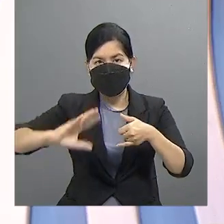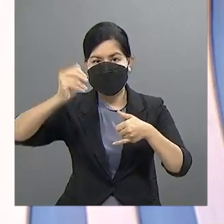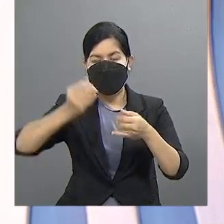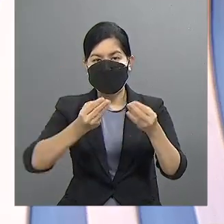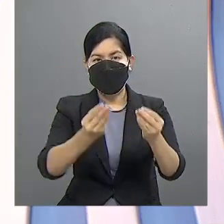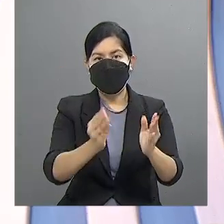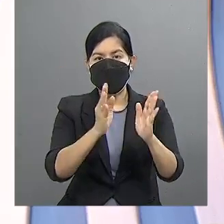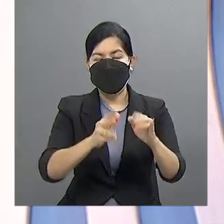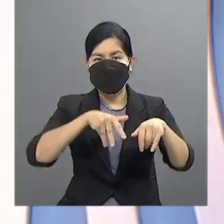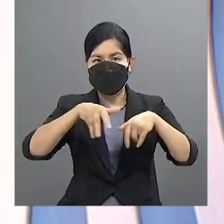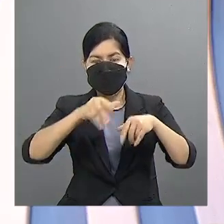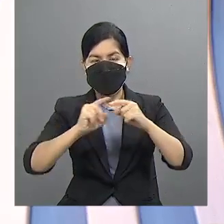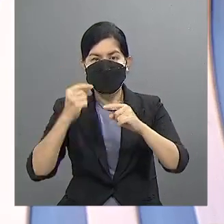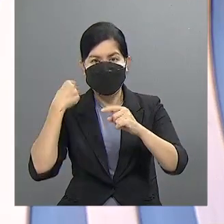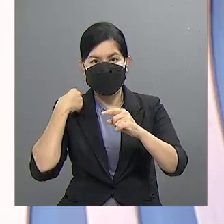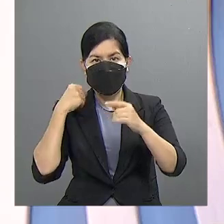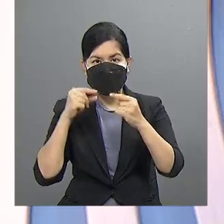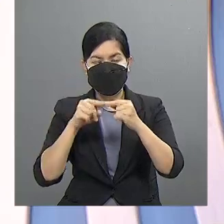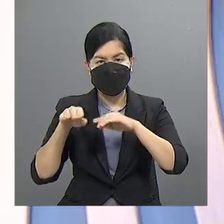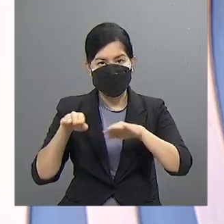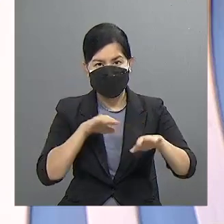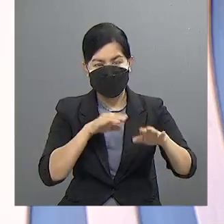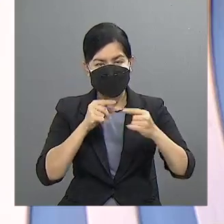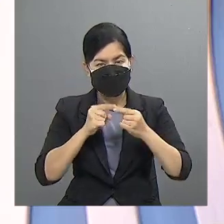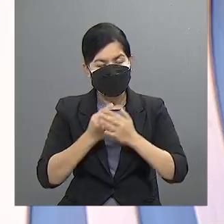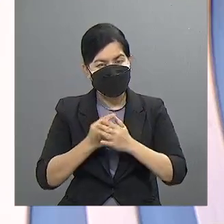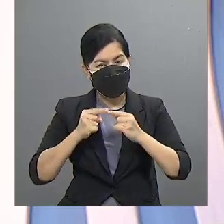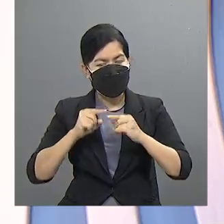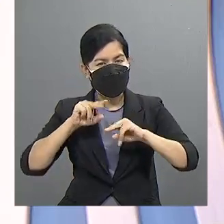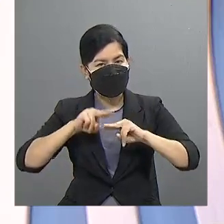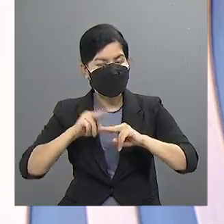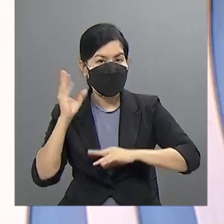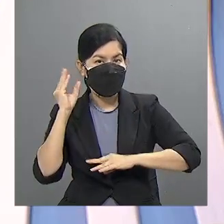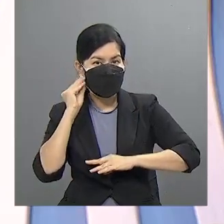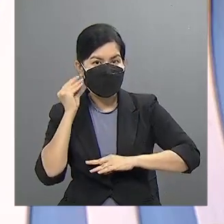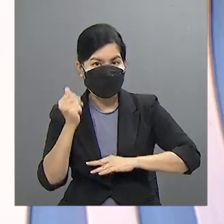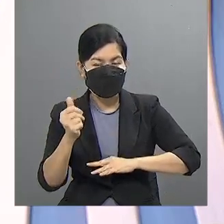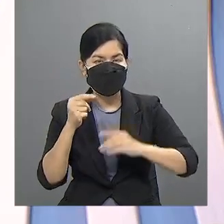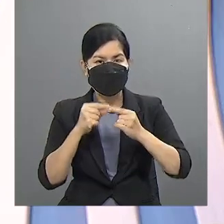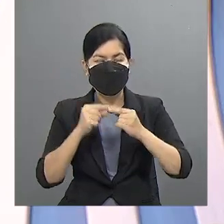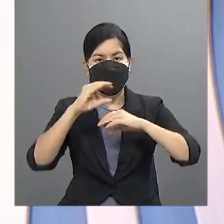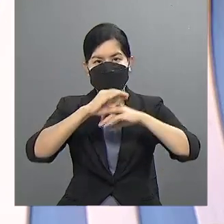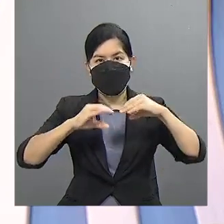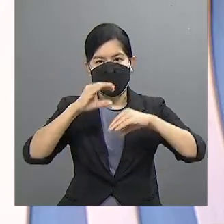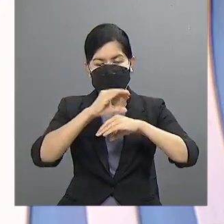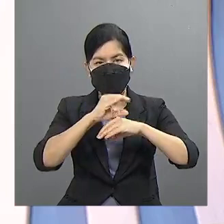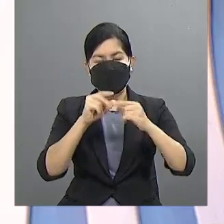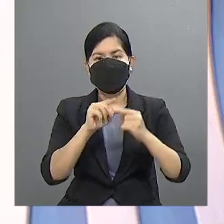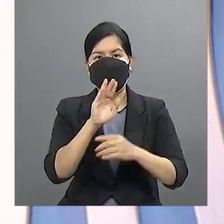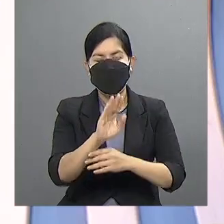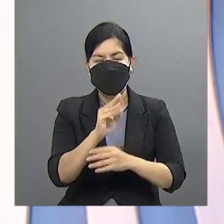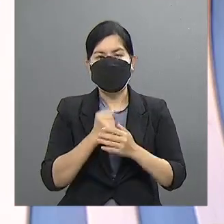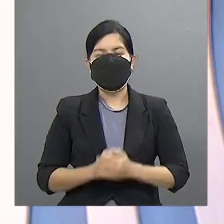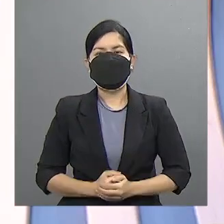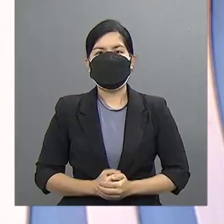มจะเป็นผู้ฟังที่ดีผ่านแพลตฟอร์มที่มีชื่อว่า Hearing Heartหรือว่าหัวใจมีหูที่เราจะมาคุยกันในช่วงประเด็นสังคมวันนี้นั่นเองค่ะแ